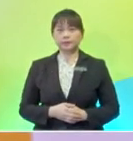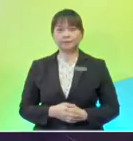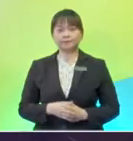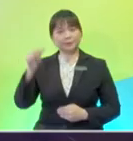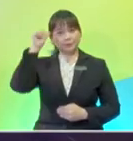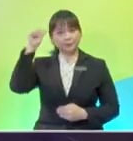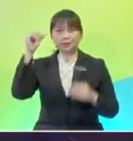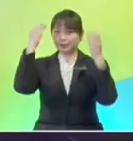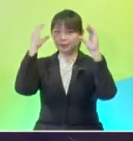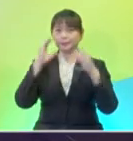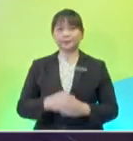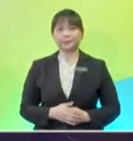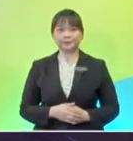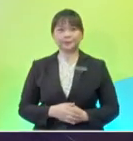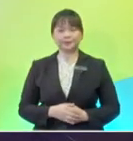Assalamualaikum